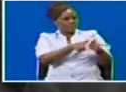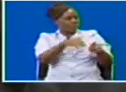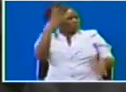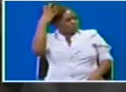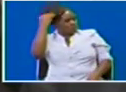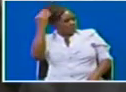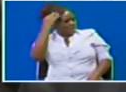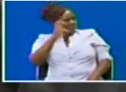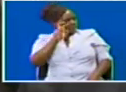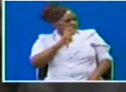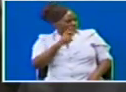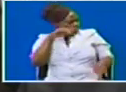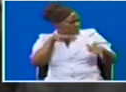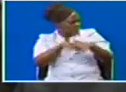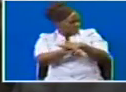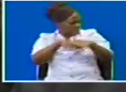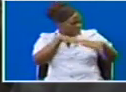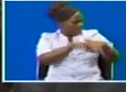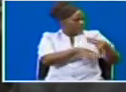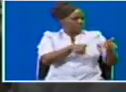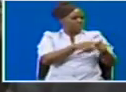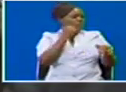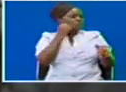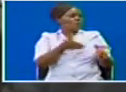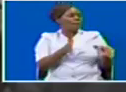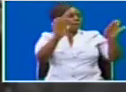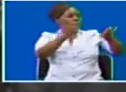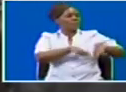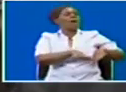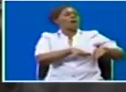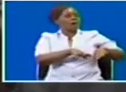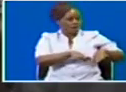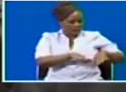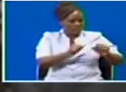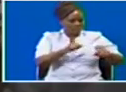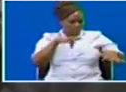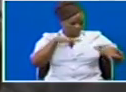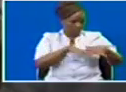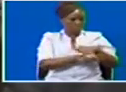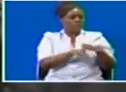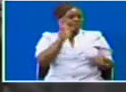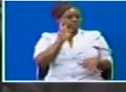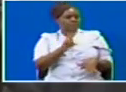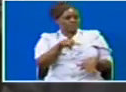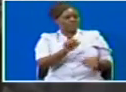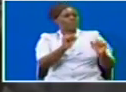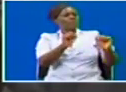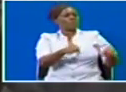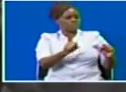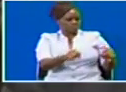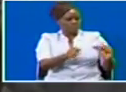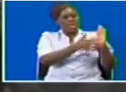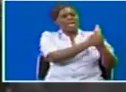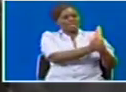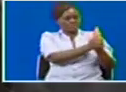na tunaona kama wanadhibiti area hiyo, hata upande wetu wa Kerio Valley wataistahimili. Basi tunaona kwamba wako na uwezo, wako na